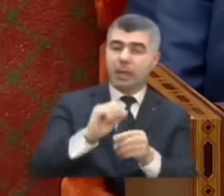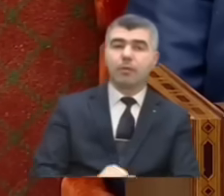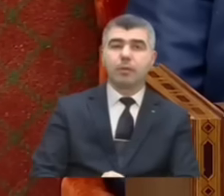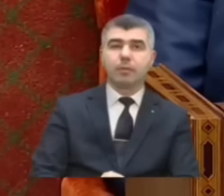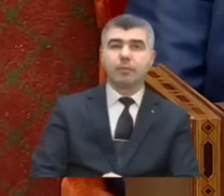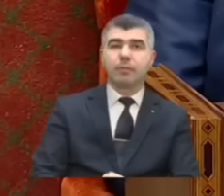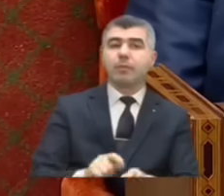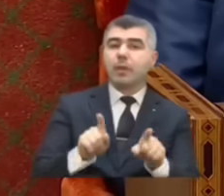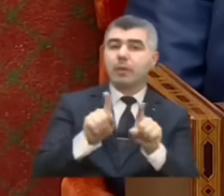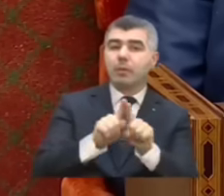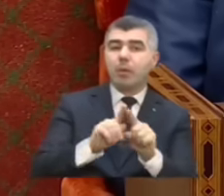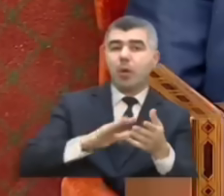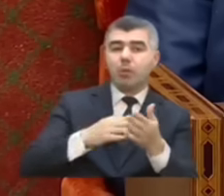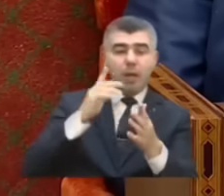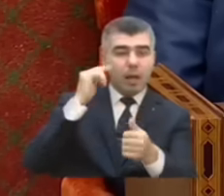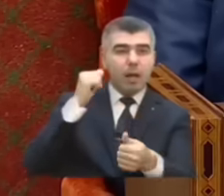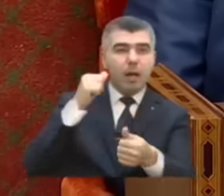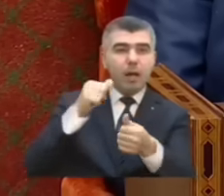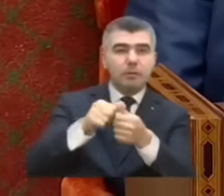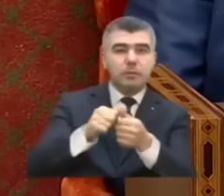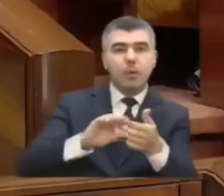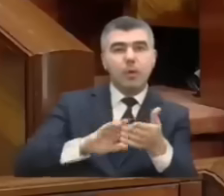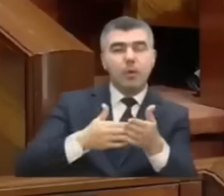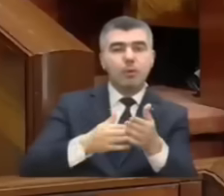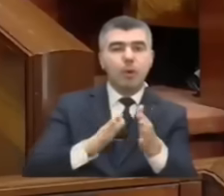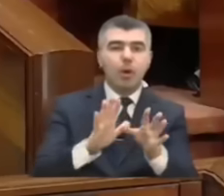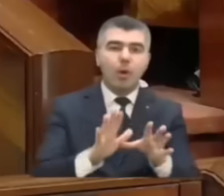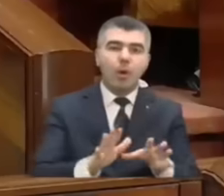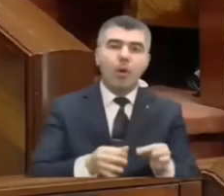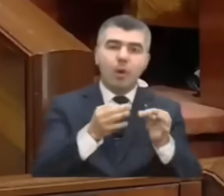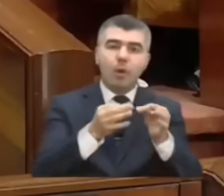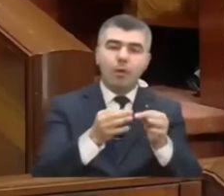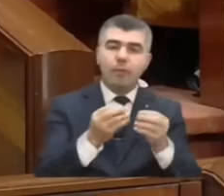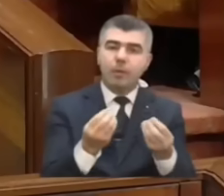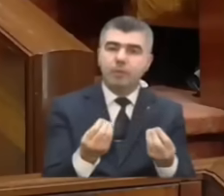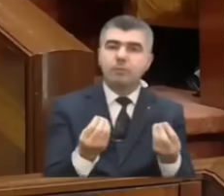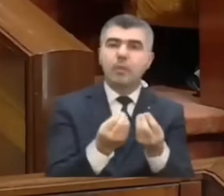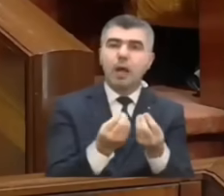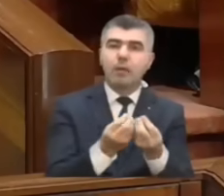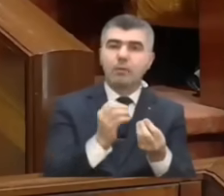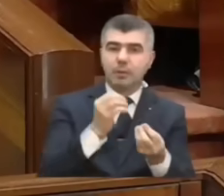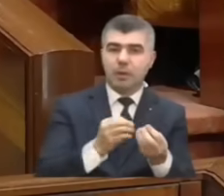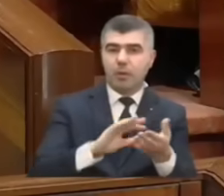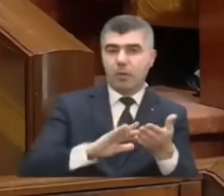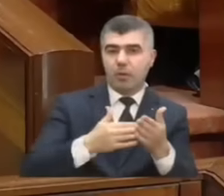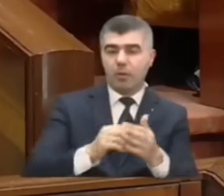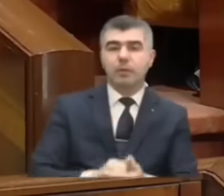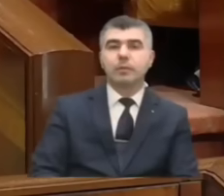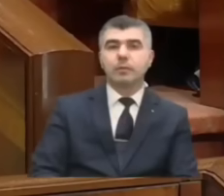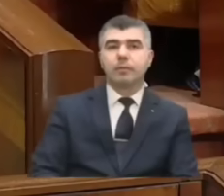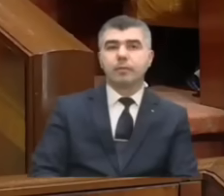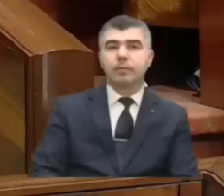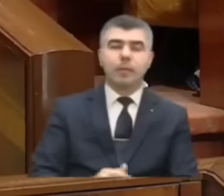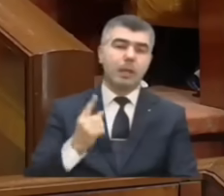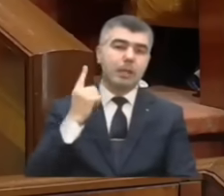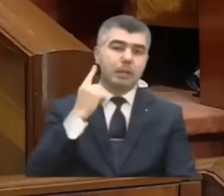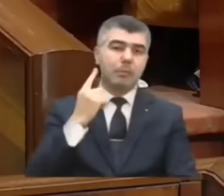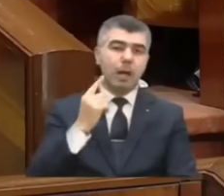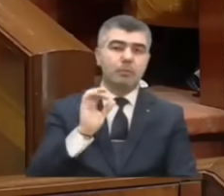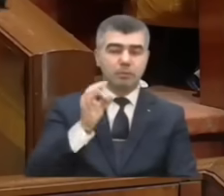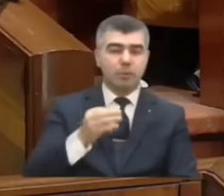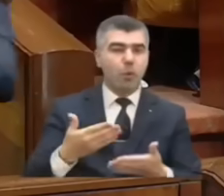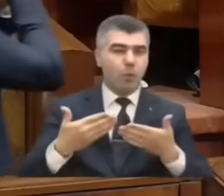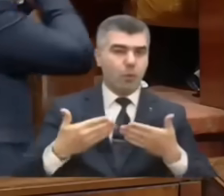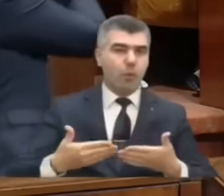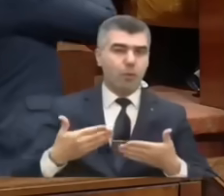لا تحتفظ لكم ذاكرتنا بتبوؤ مكان المعارضة إلا عبر سبيل. نريد أن نسمع منكم